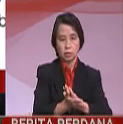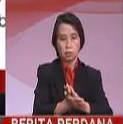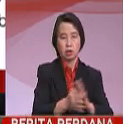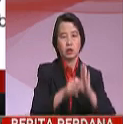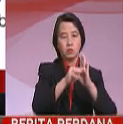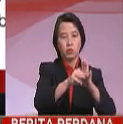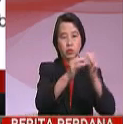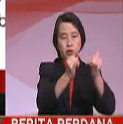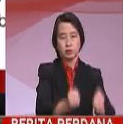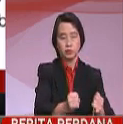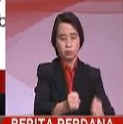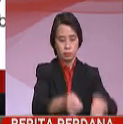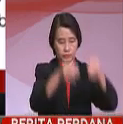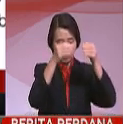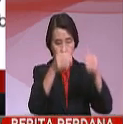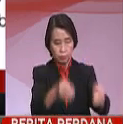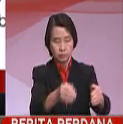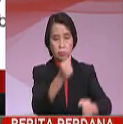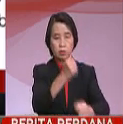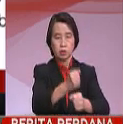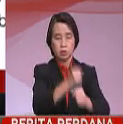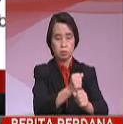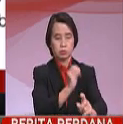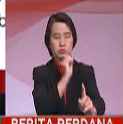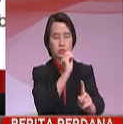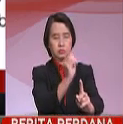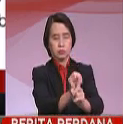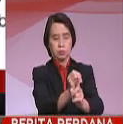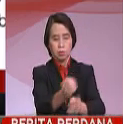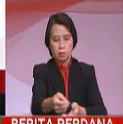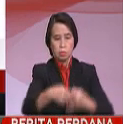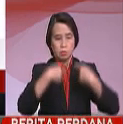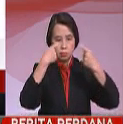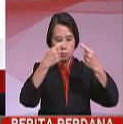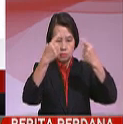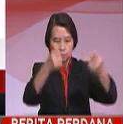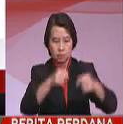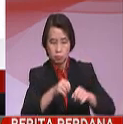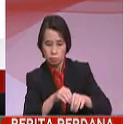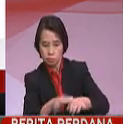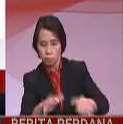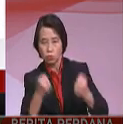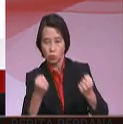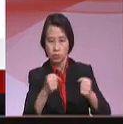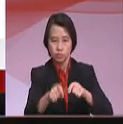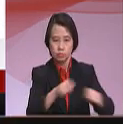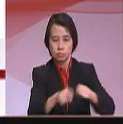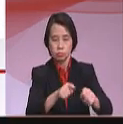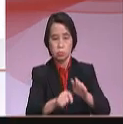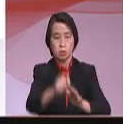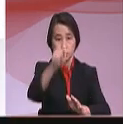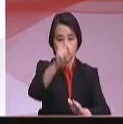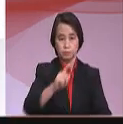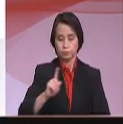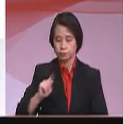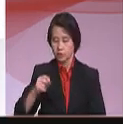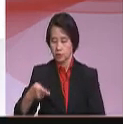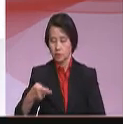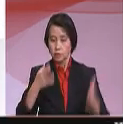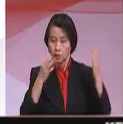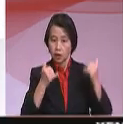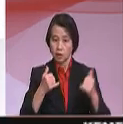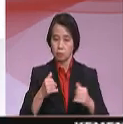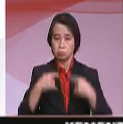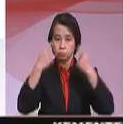Insan dengan menekankan aspek kerja berorientasikan hasil dan impak serta berdaya saing tinggi. TH berharap